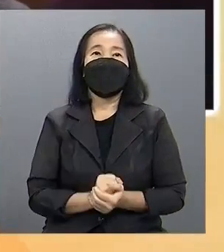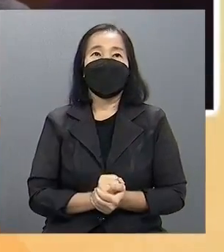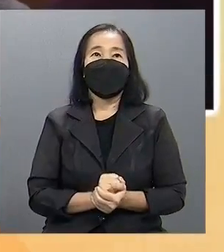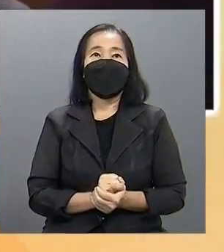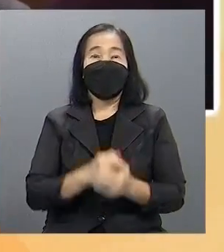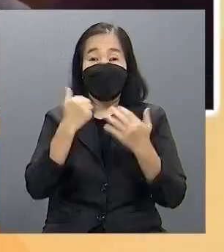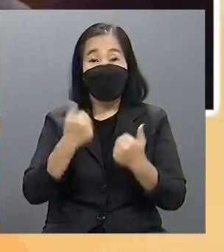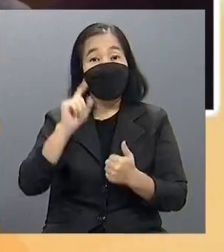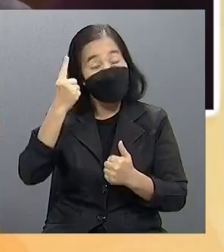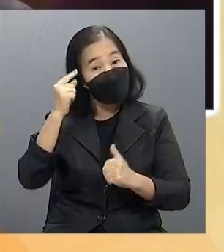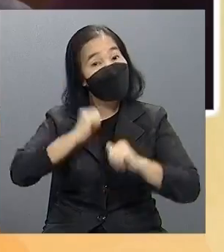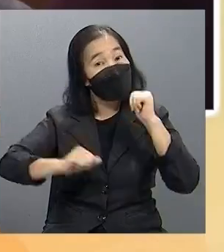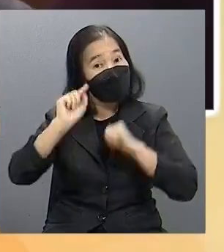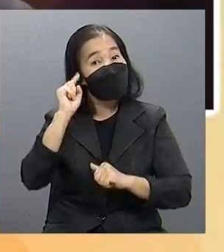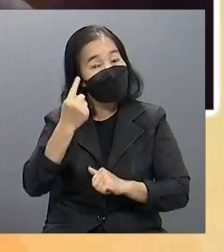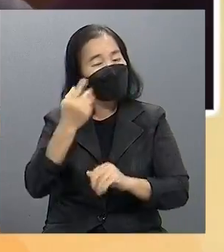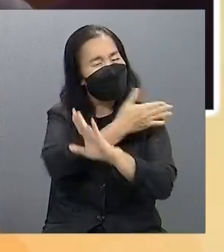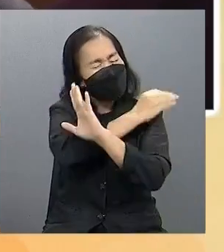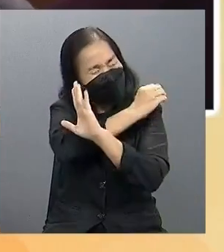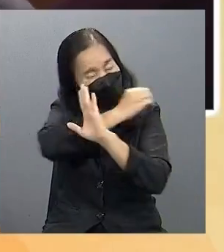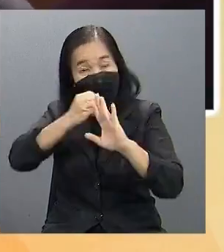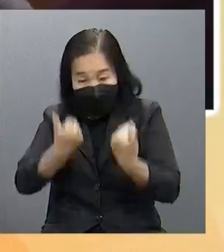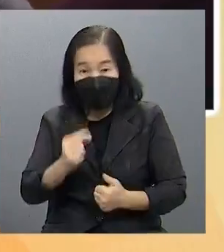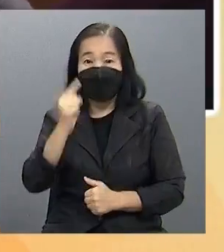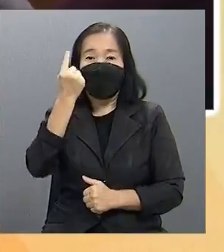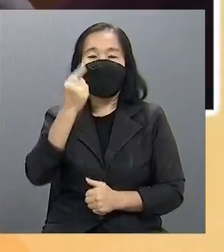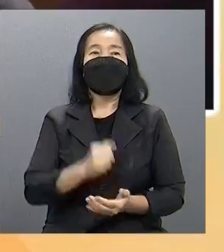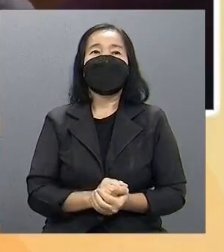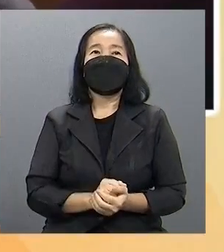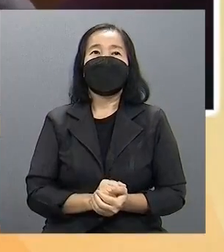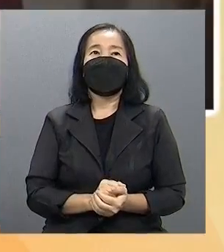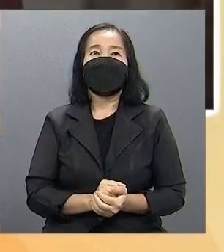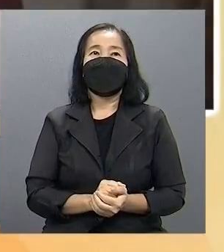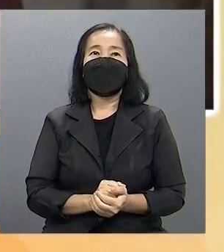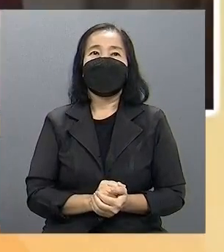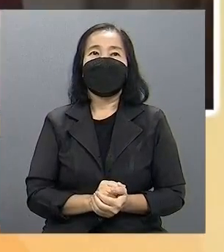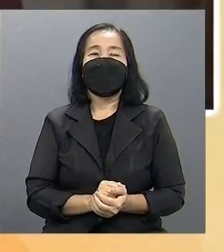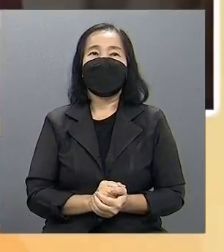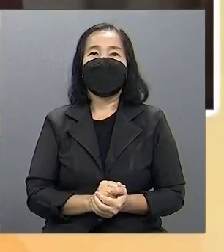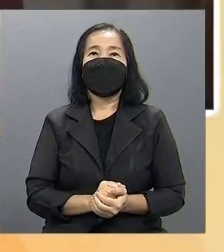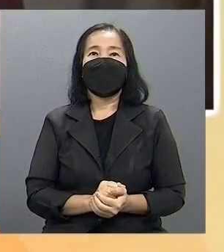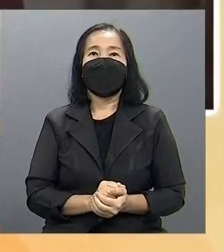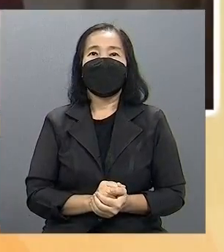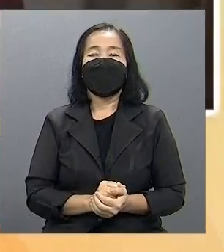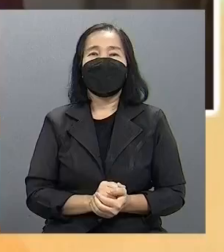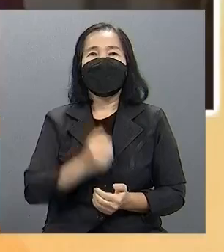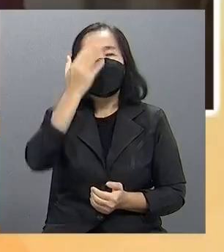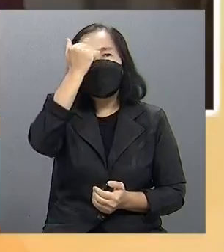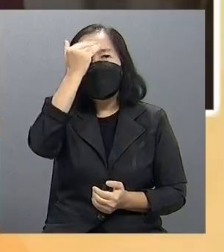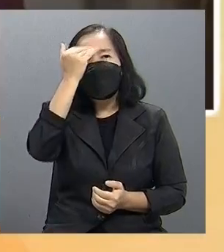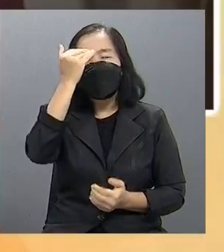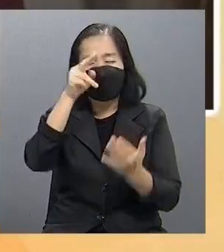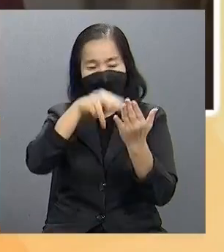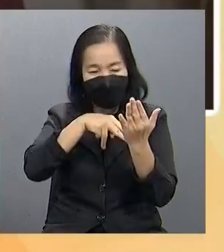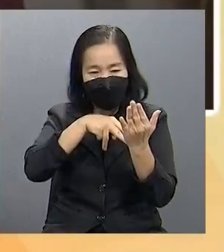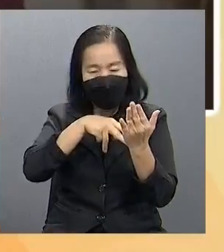ครในรอบกี่ปีครับพี่บี ขอโทษอะไรนะครับ กลับมารับงานละครนะคะในรอบกี่ปีทำไมพออ่านบทตอนที่ทีมงานส่งให้อะ